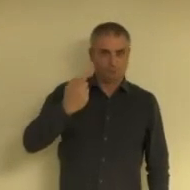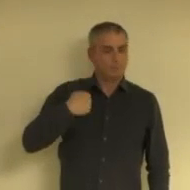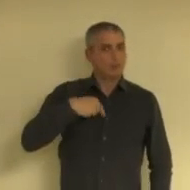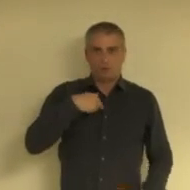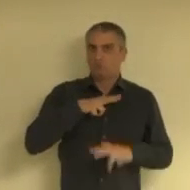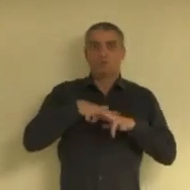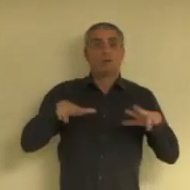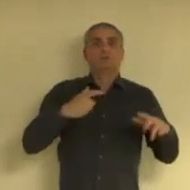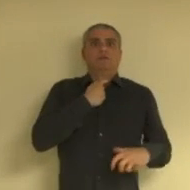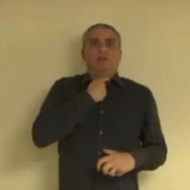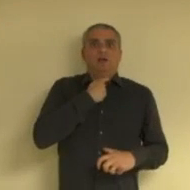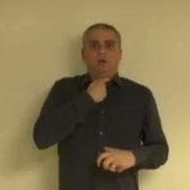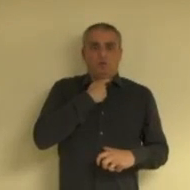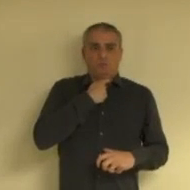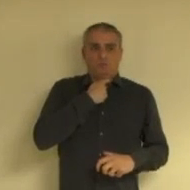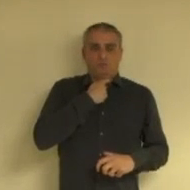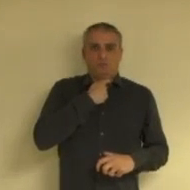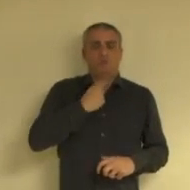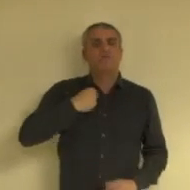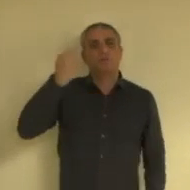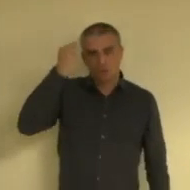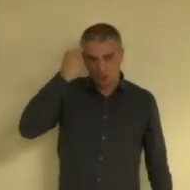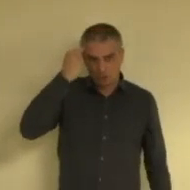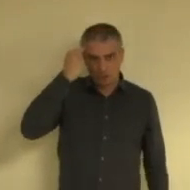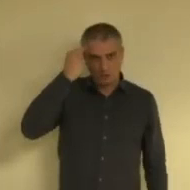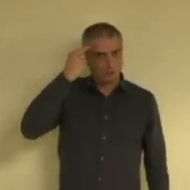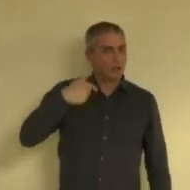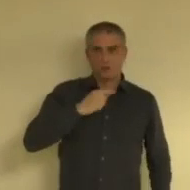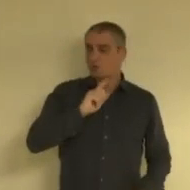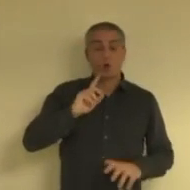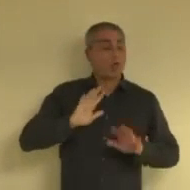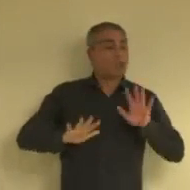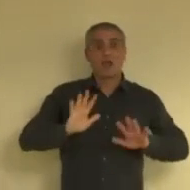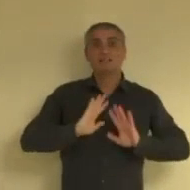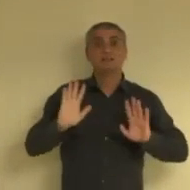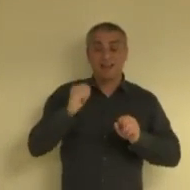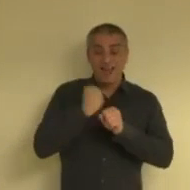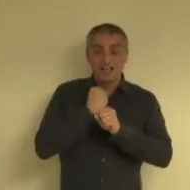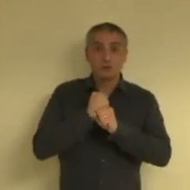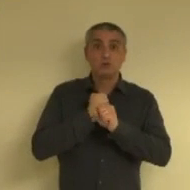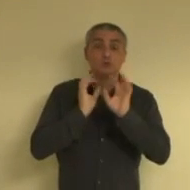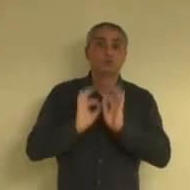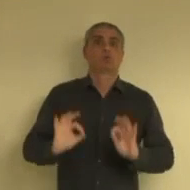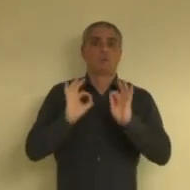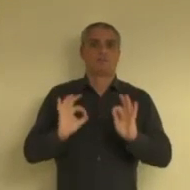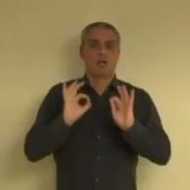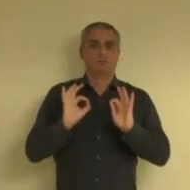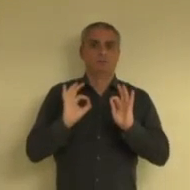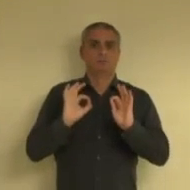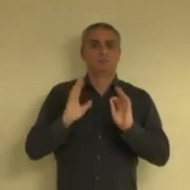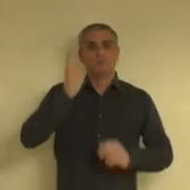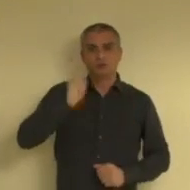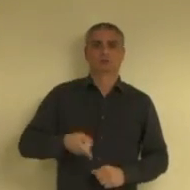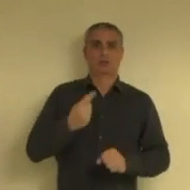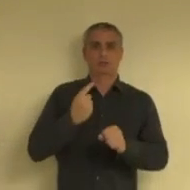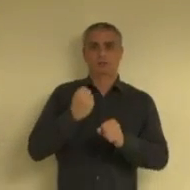שאנחנו במצב חירום קצת, ואני יודע שאנחנו לא נסס לעשות שום דבר מה